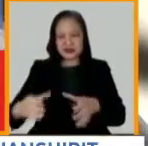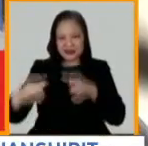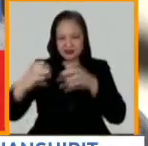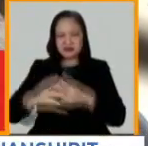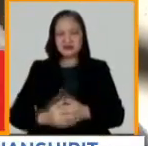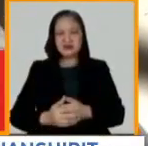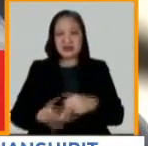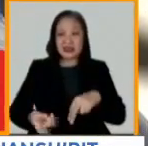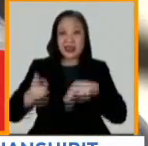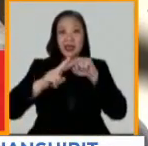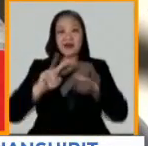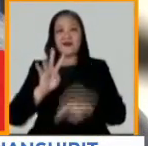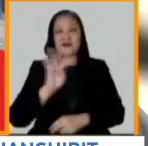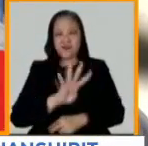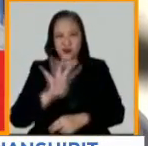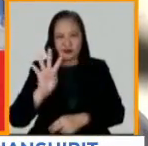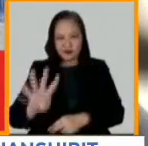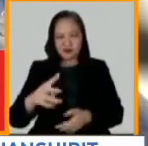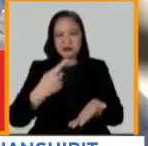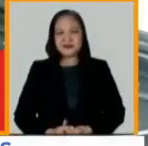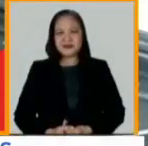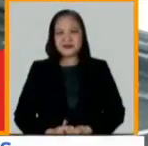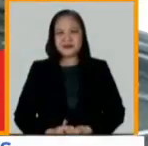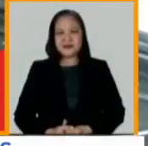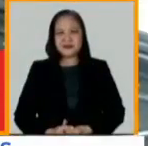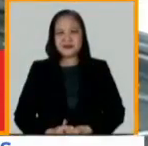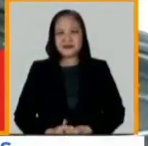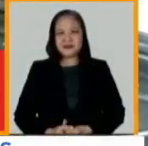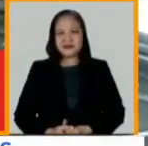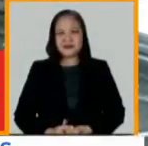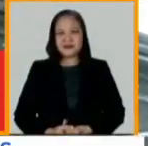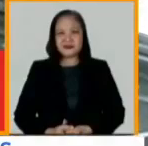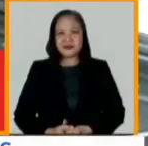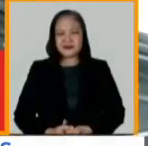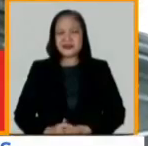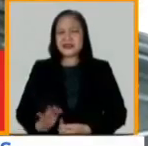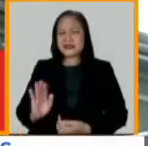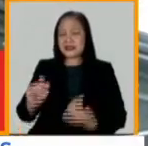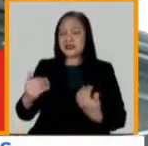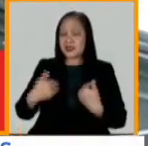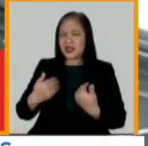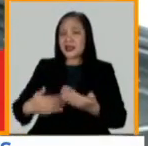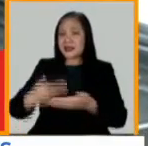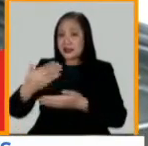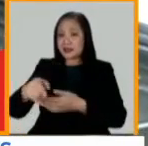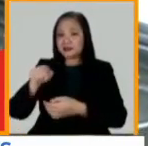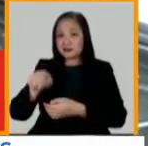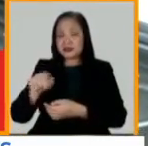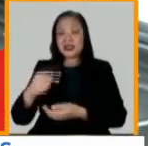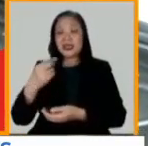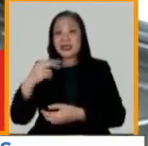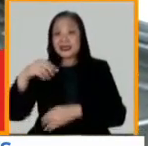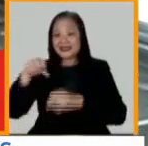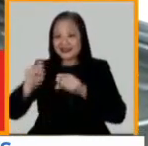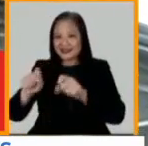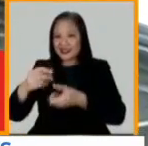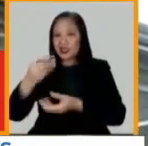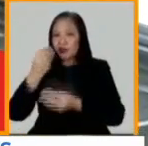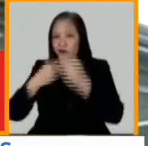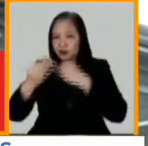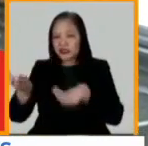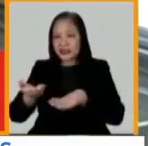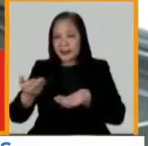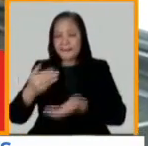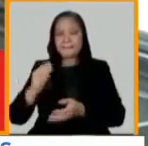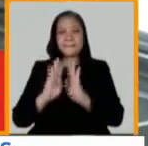kada tangke ng LPG na 11 kilogram. Samantala, Igan, balik dun sa isang karinderya dito sa Barangay Piñahan kung nasan tayo ngayon. Meron na mga